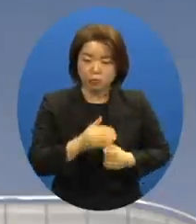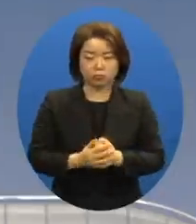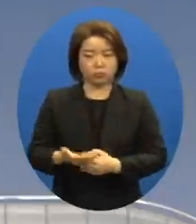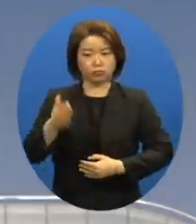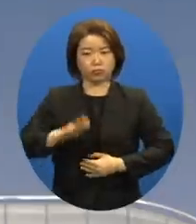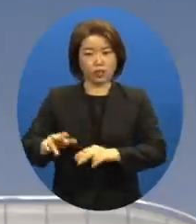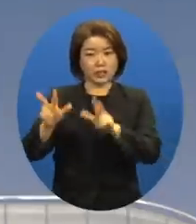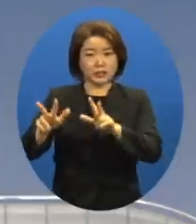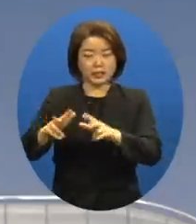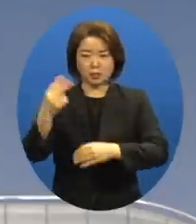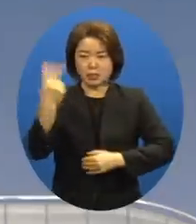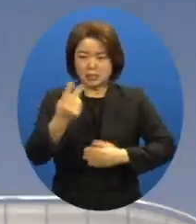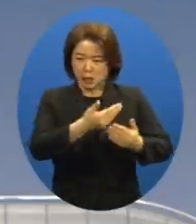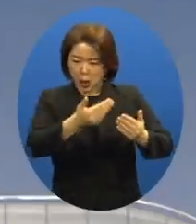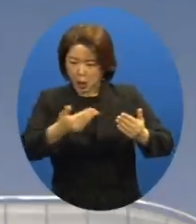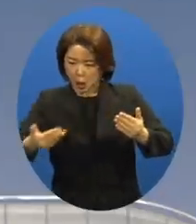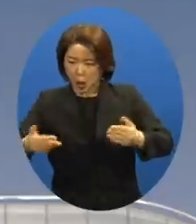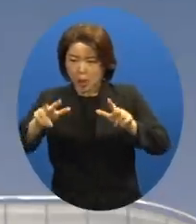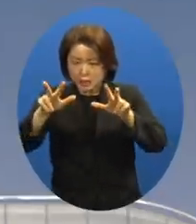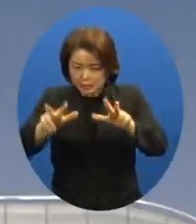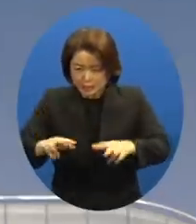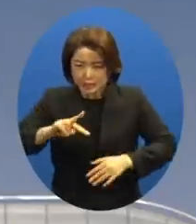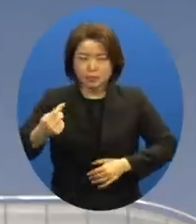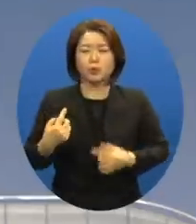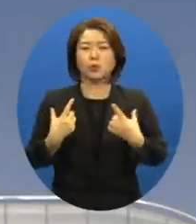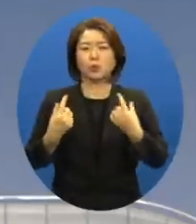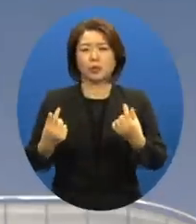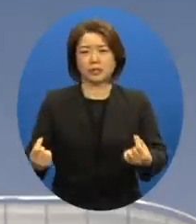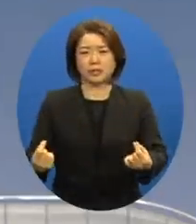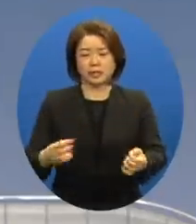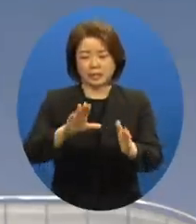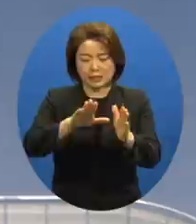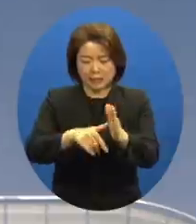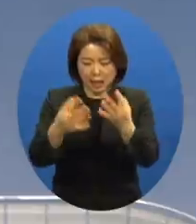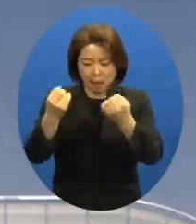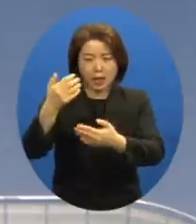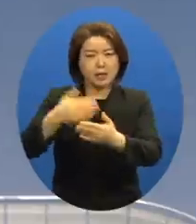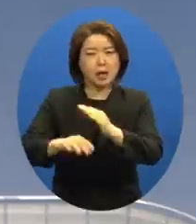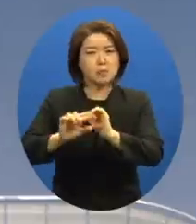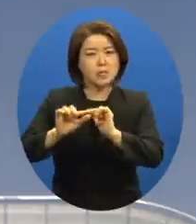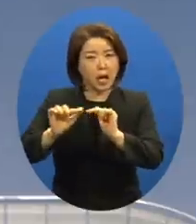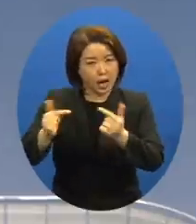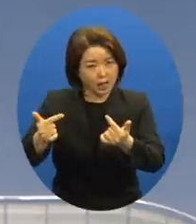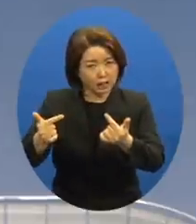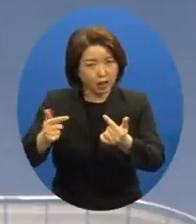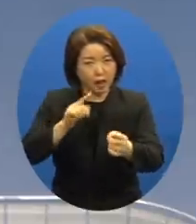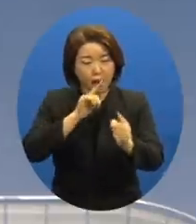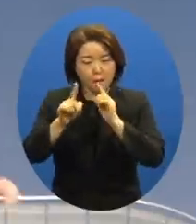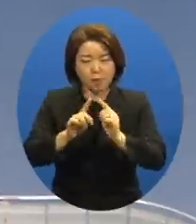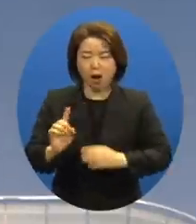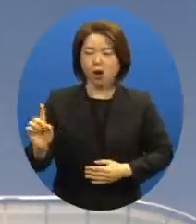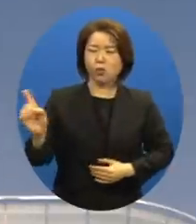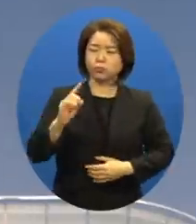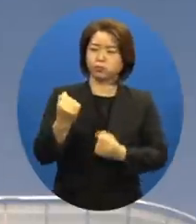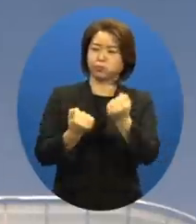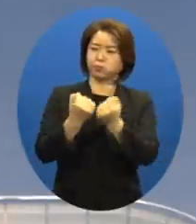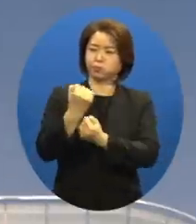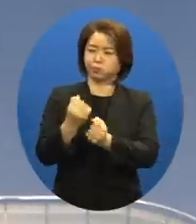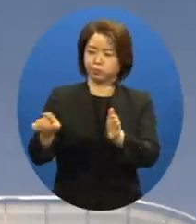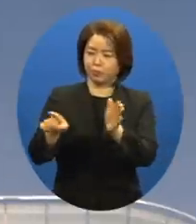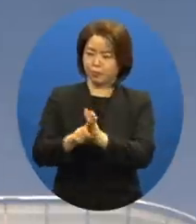지금 2천 년이 지나서 지금도 여전히 때가 얼마 남지 않았다니 이 말씀이 무슨 설득력이